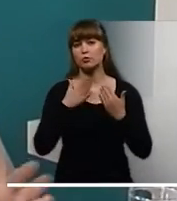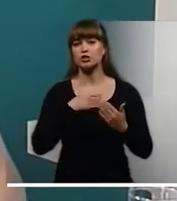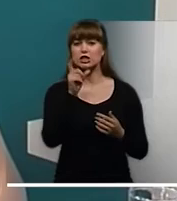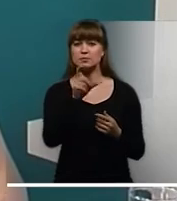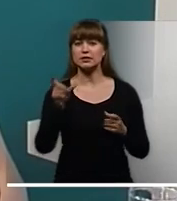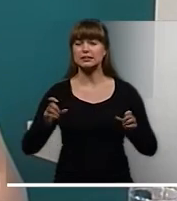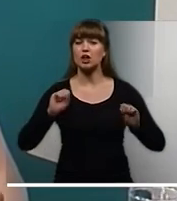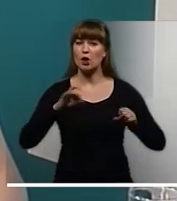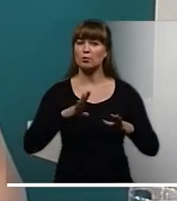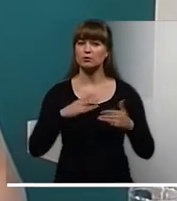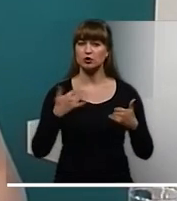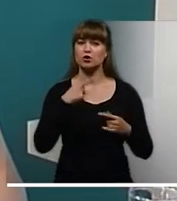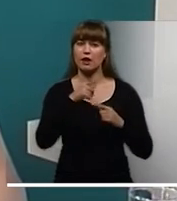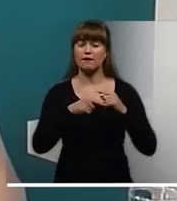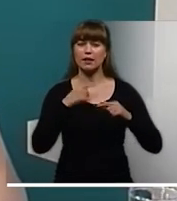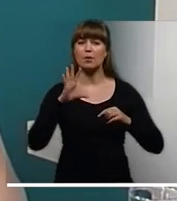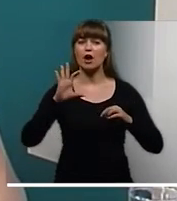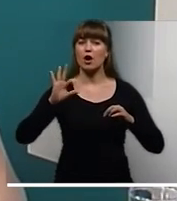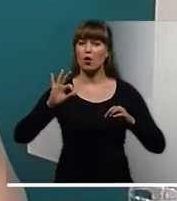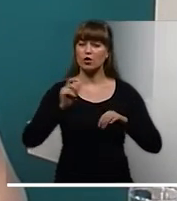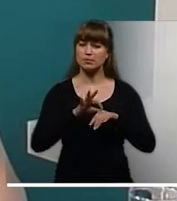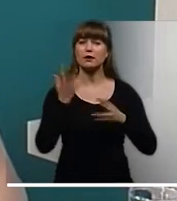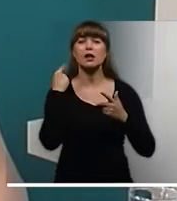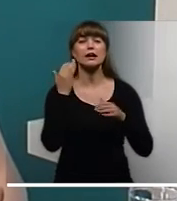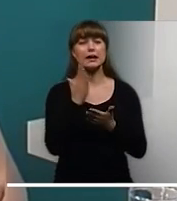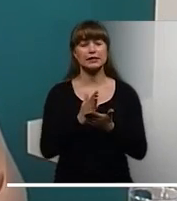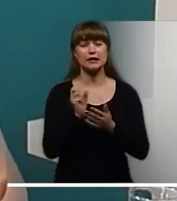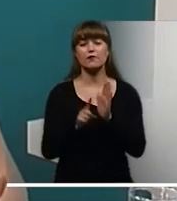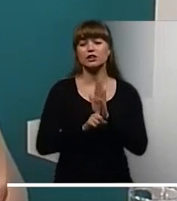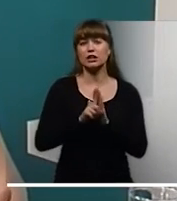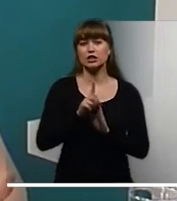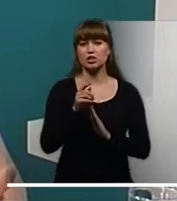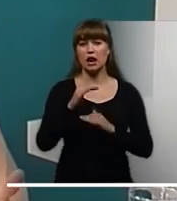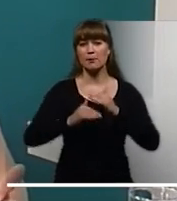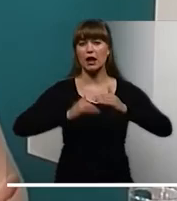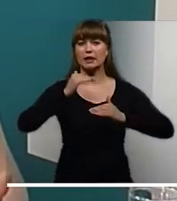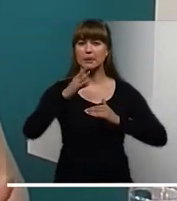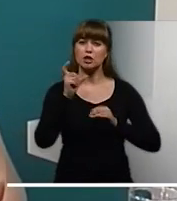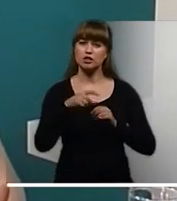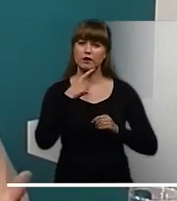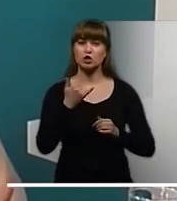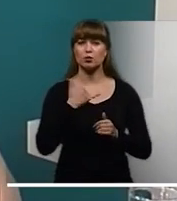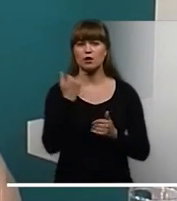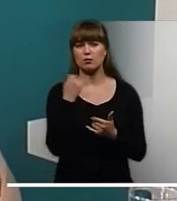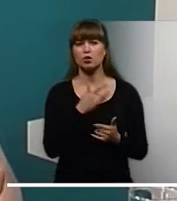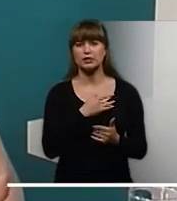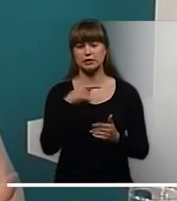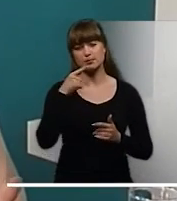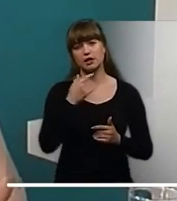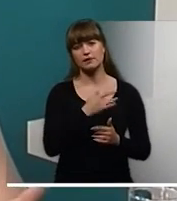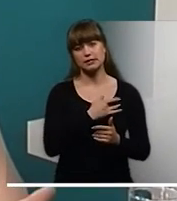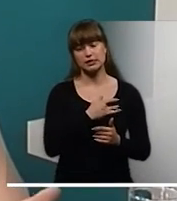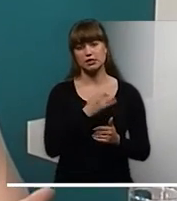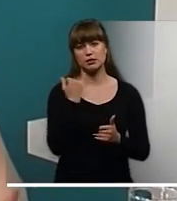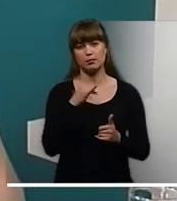нашим телезрителям. Может быть, уже мы говорим, да, о заболеваниях, когда они есть, а вот на начальном этапе человек говорит, мне плохо сердце, у меня болит